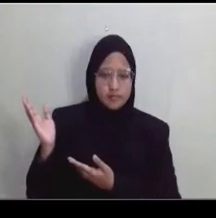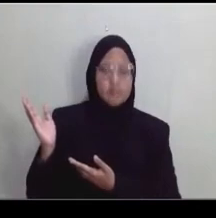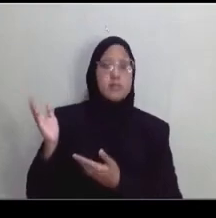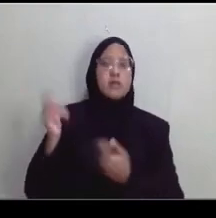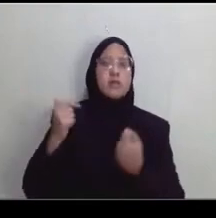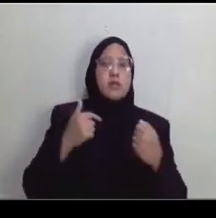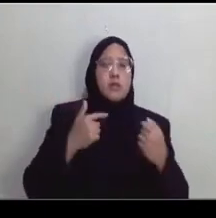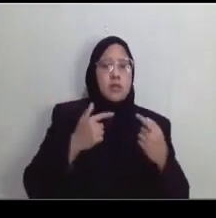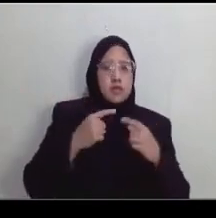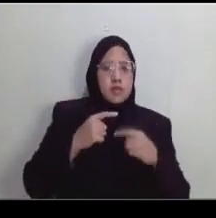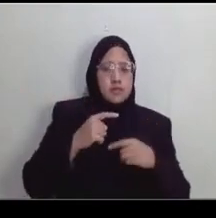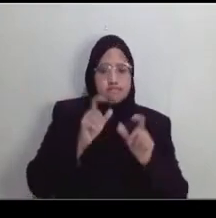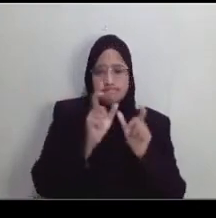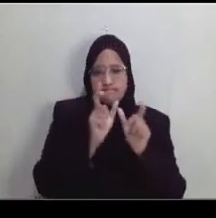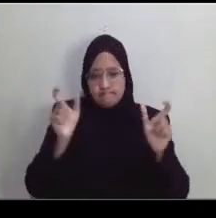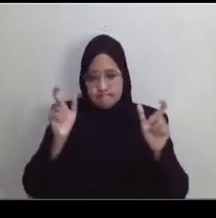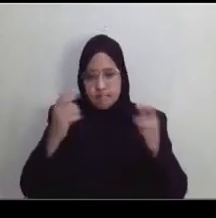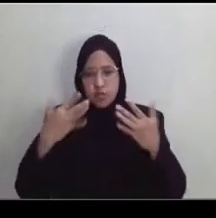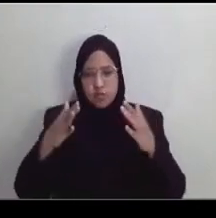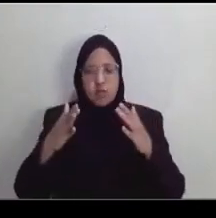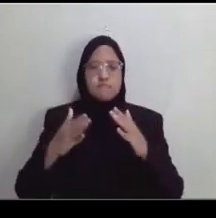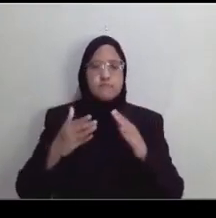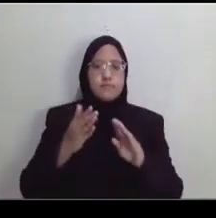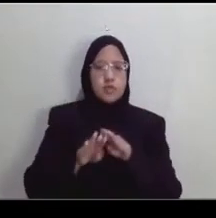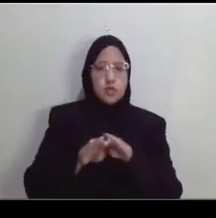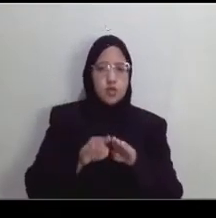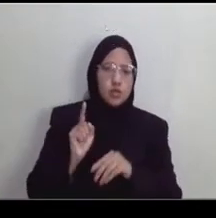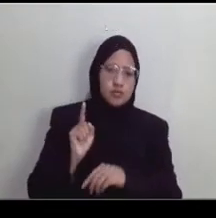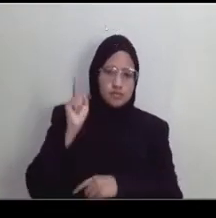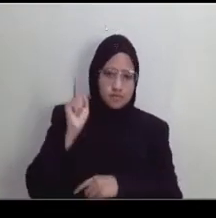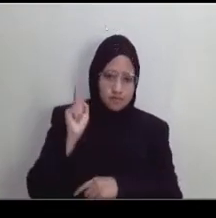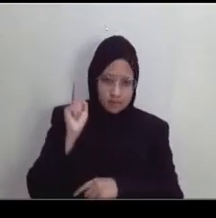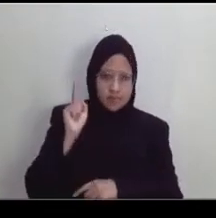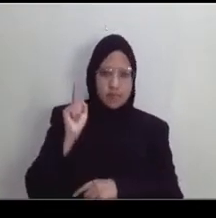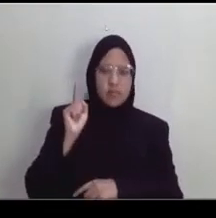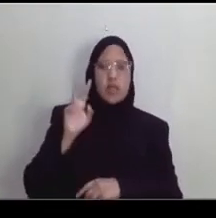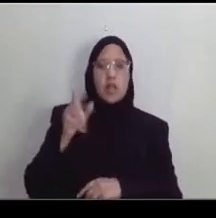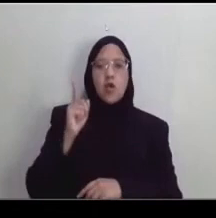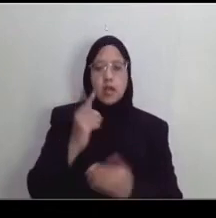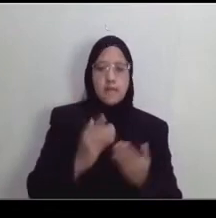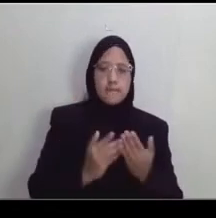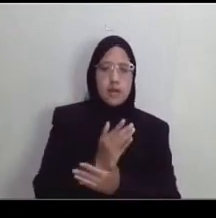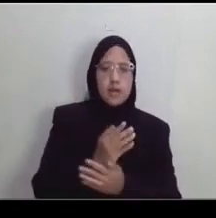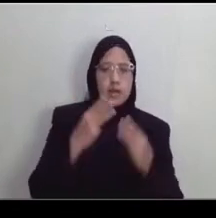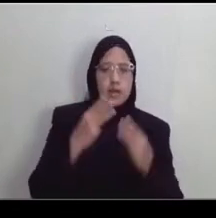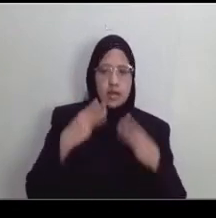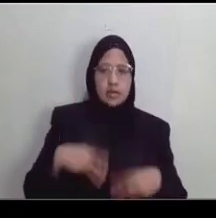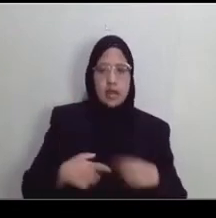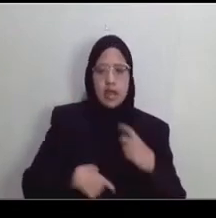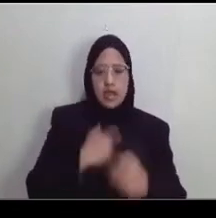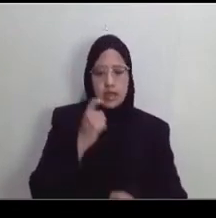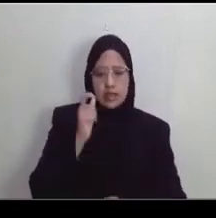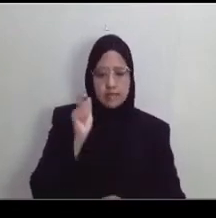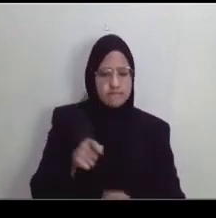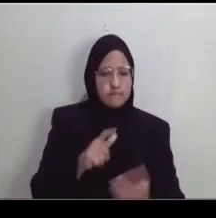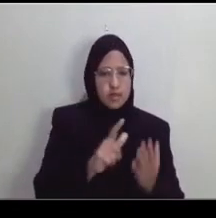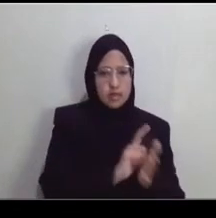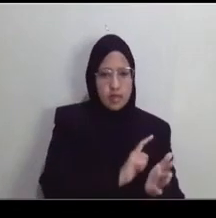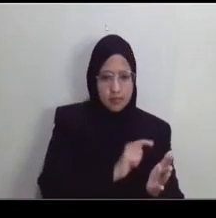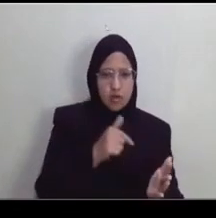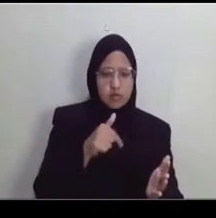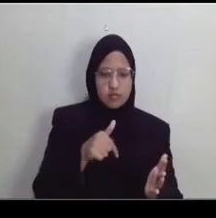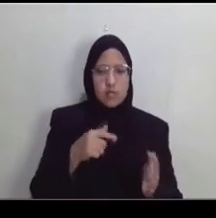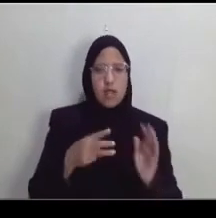atas apabila dikaitkan dengan dugaan pelanggaran yang dilakukan oleh Hakim terlapor majelis kehormatan